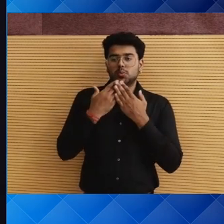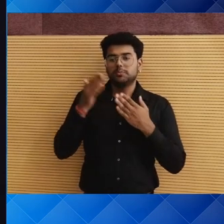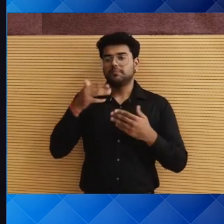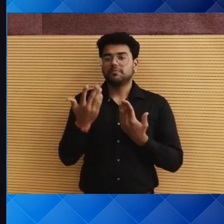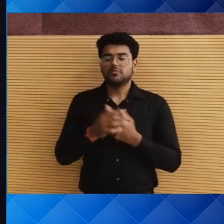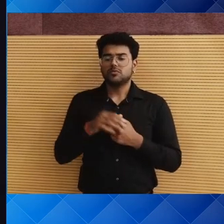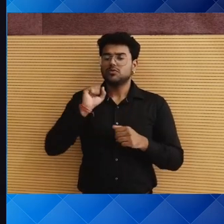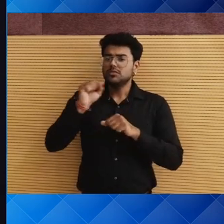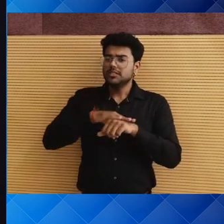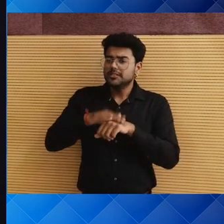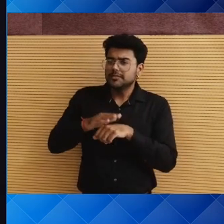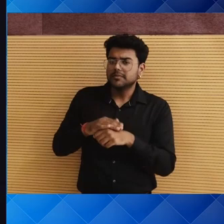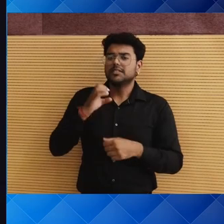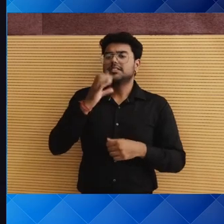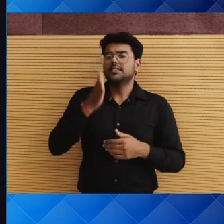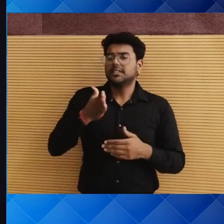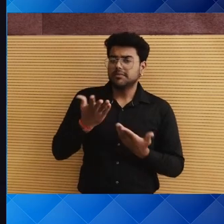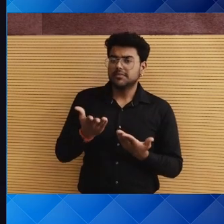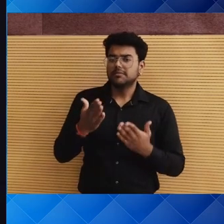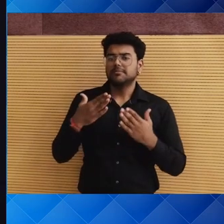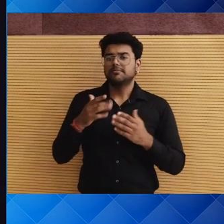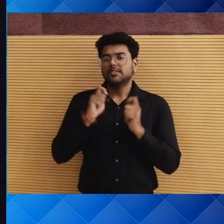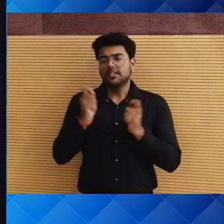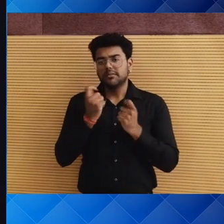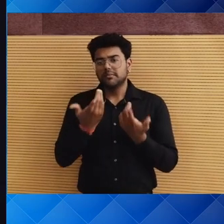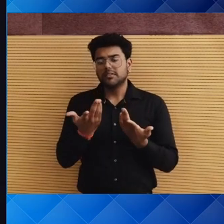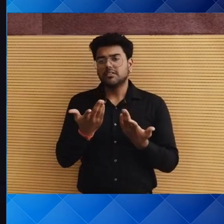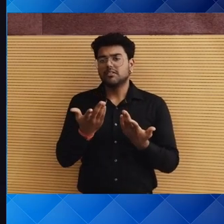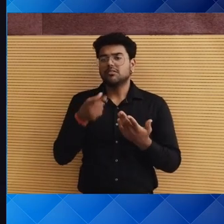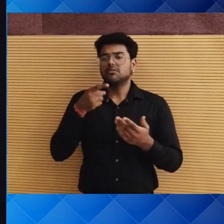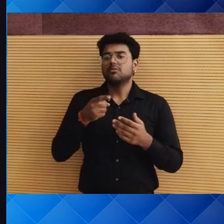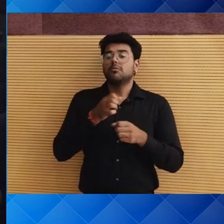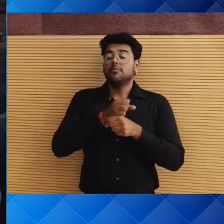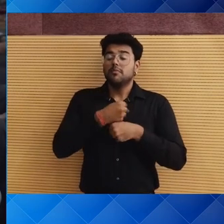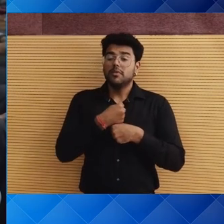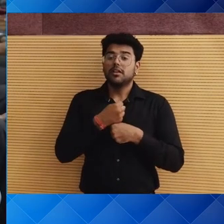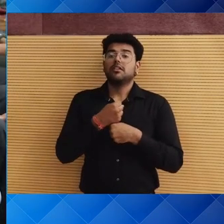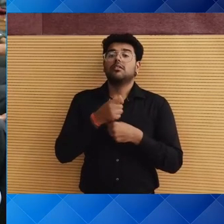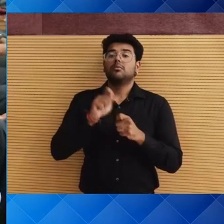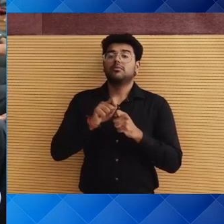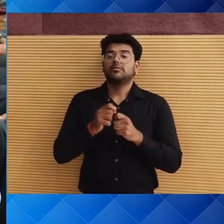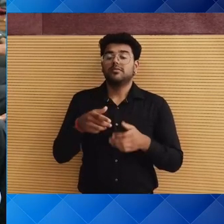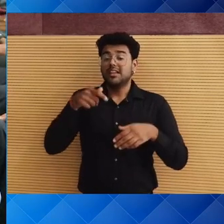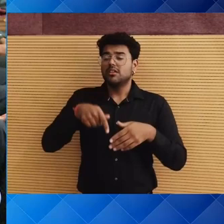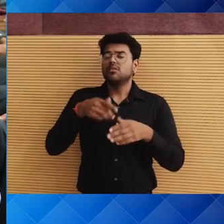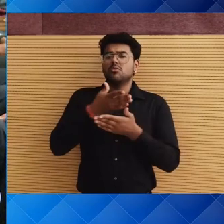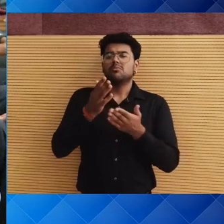उसकी अनुभव ले, उसको सेलिब्रेट करें, उसको बनाने के काम पे लगे। मित्रों, देश आज सच